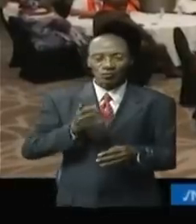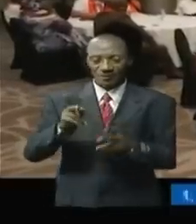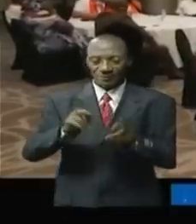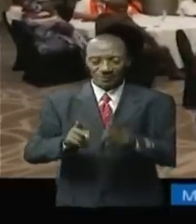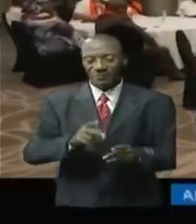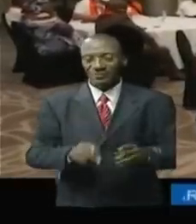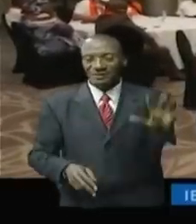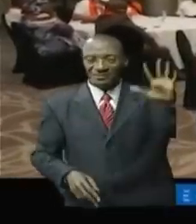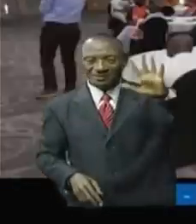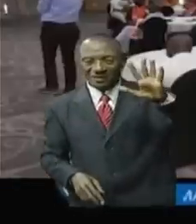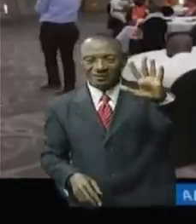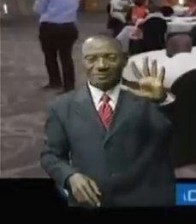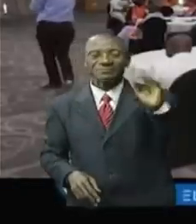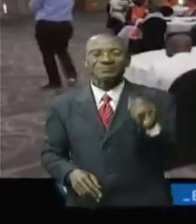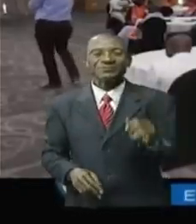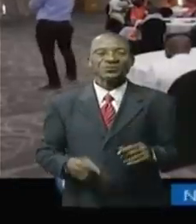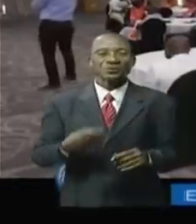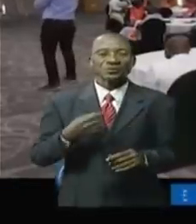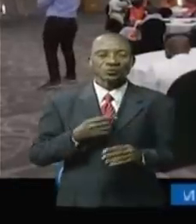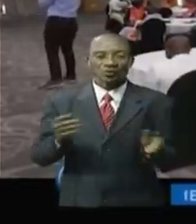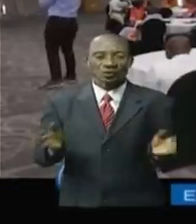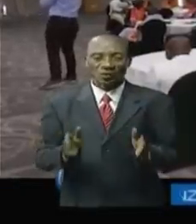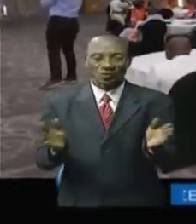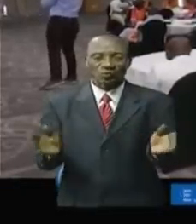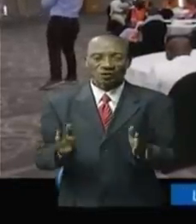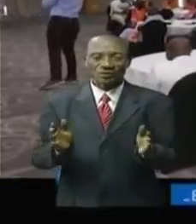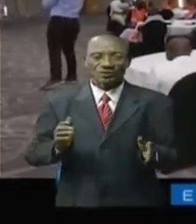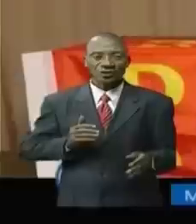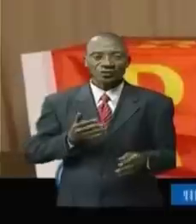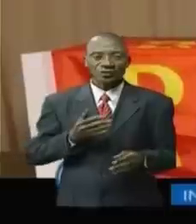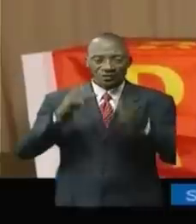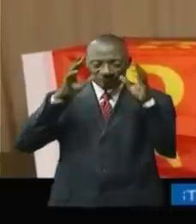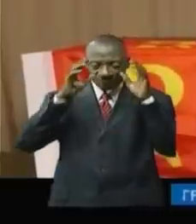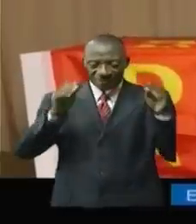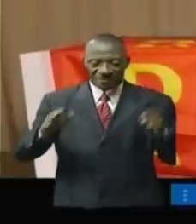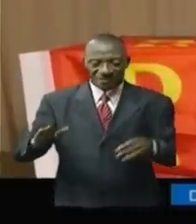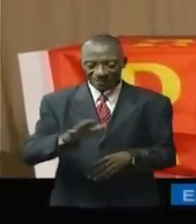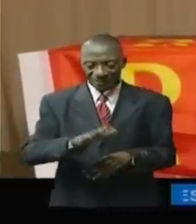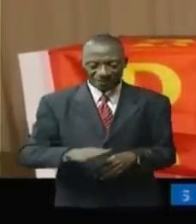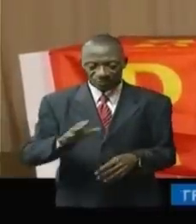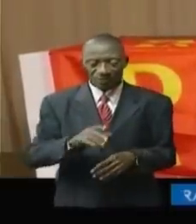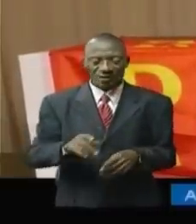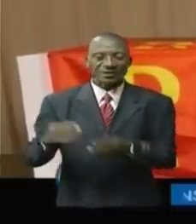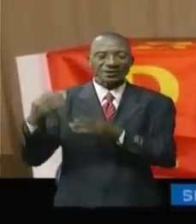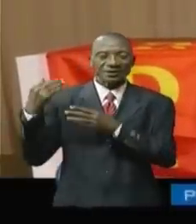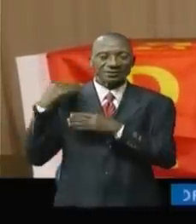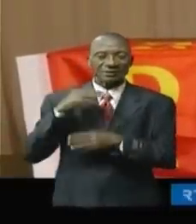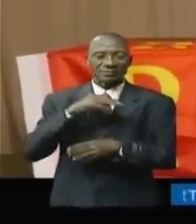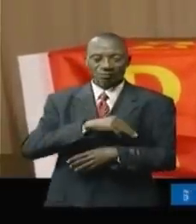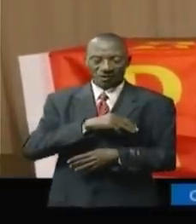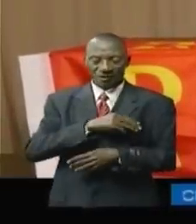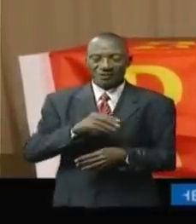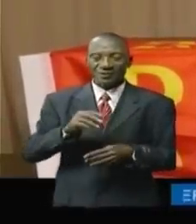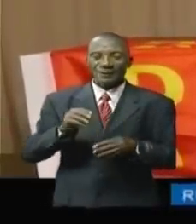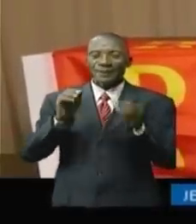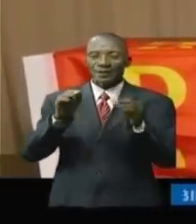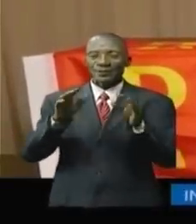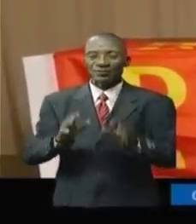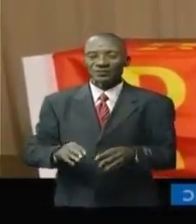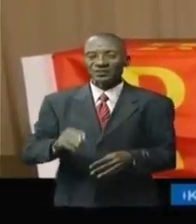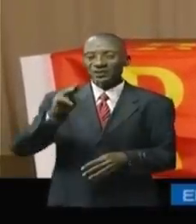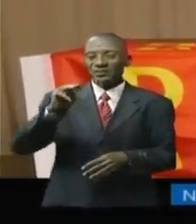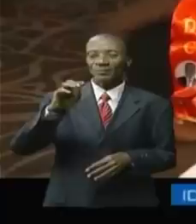5. Encourageons notre président national et autorité morale, le professeur Modeste Bahati Lukwebo,